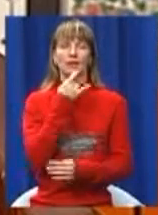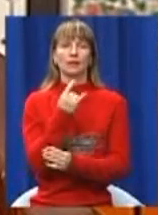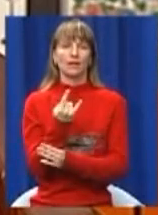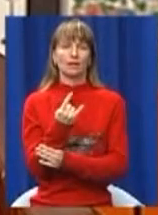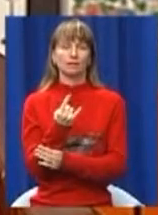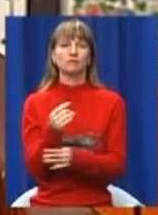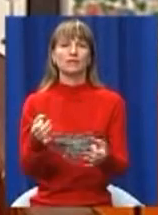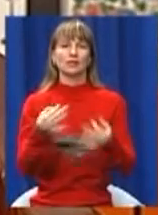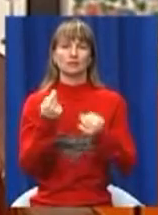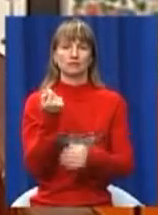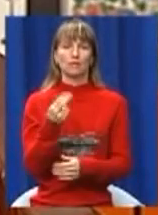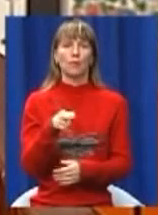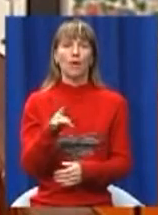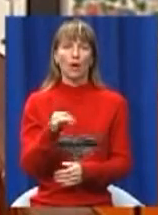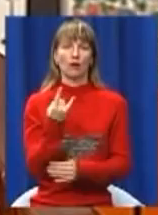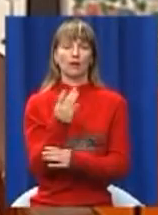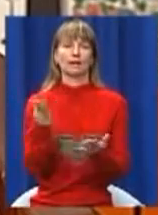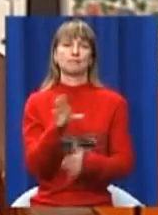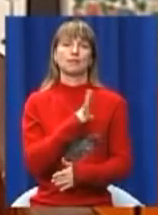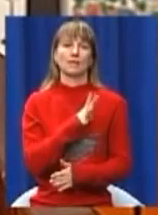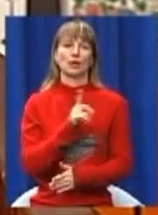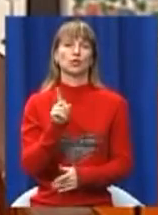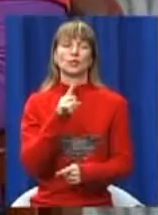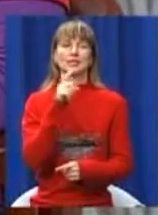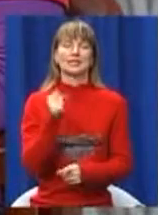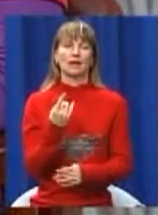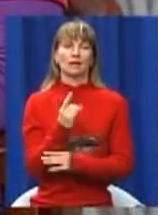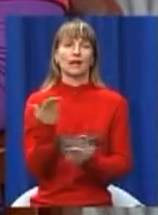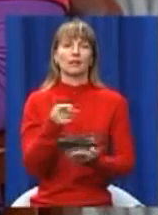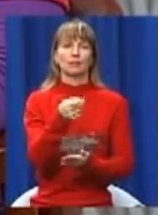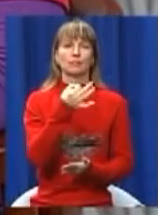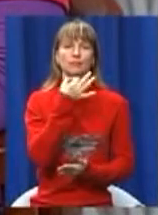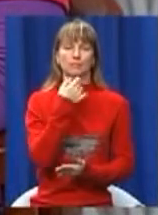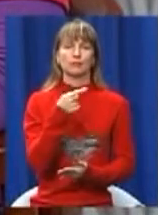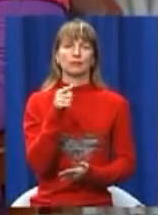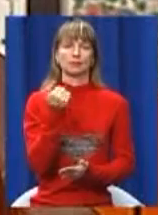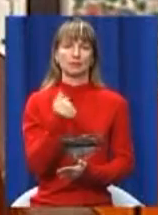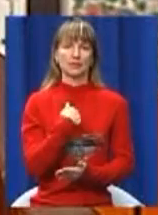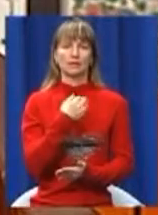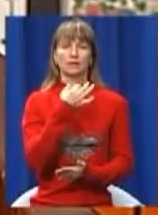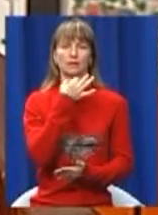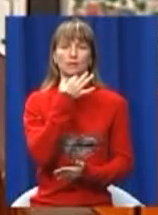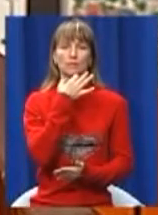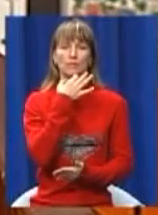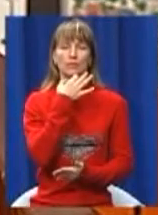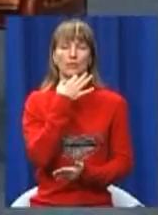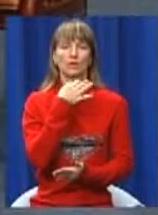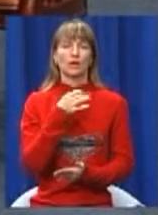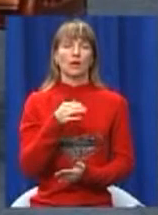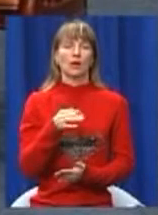ляльки. Розкажи трішки про ляльки. Які бувають, що це за ляльки, які тобі подобаються? Мені подобається з мультфільму «Монстр